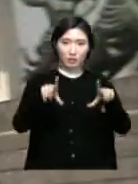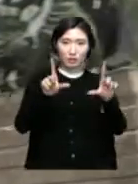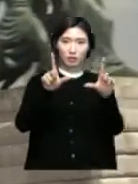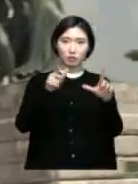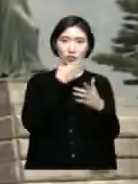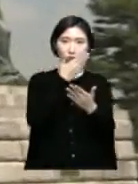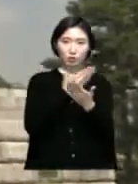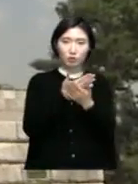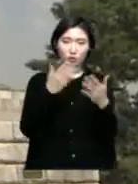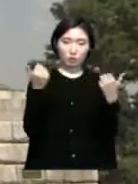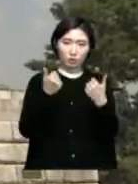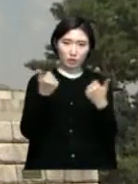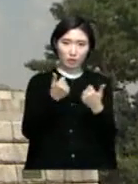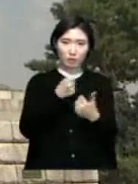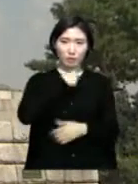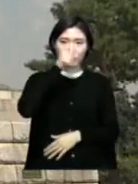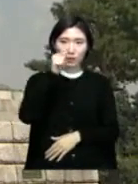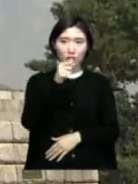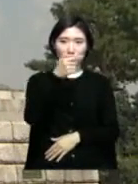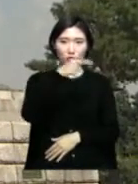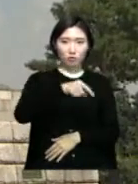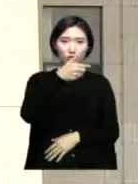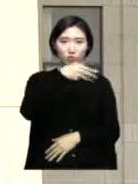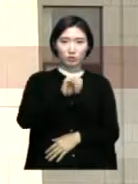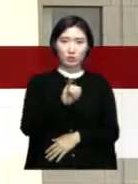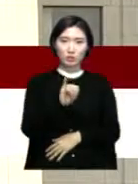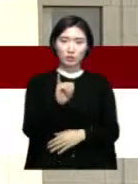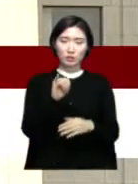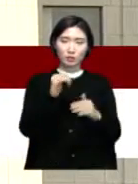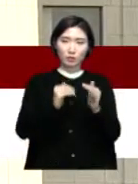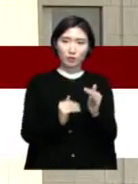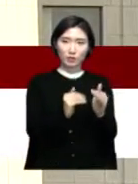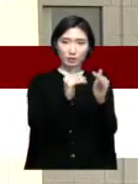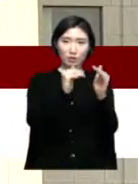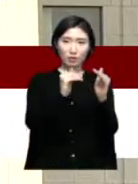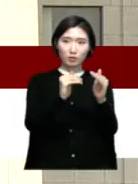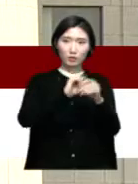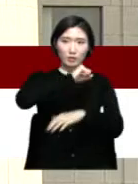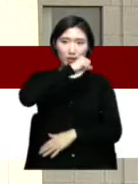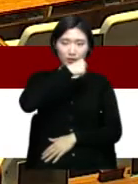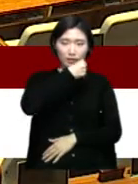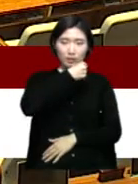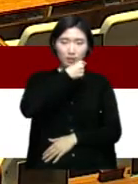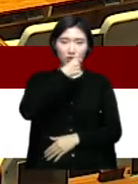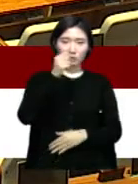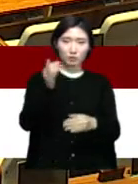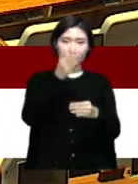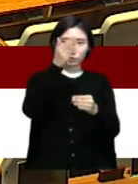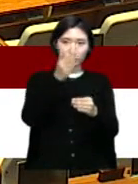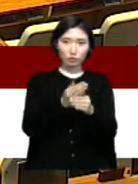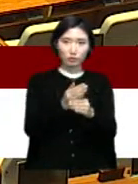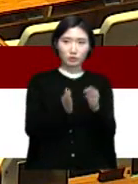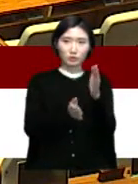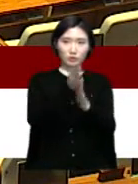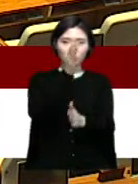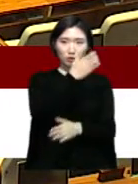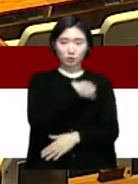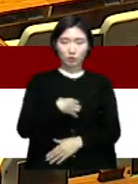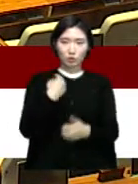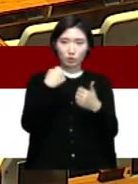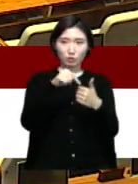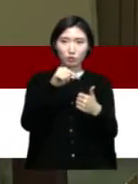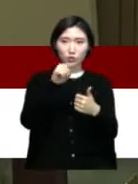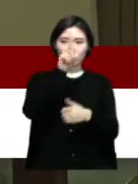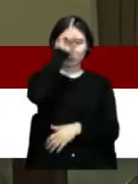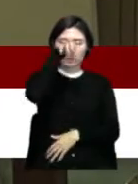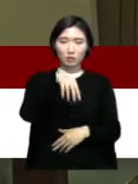통과한 누리과정 예산 안 주요 내용을 보면 전체 누리과정 예산 가운데 각 시 도교육청의 78%